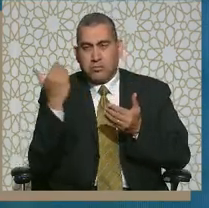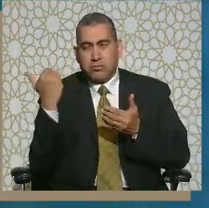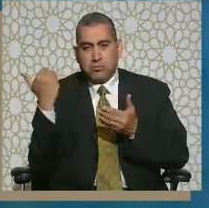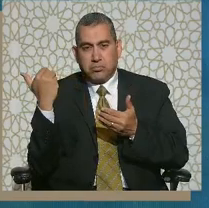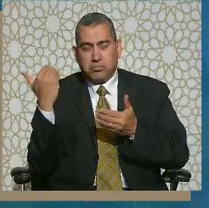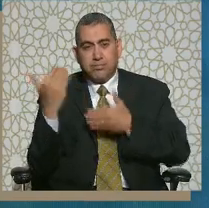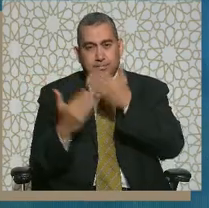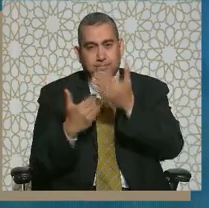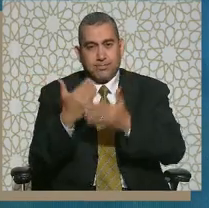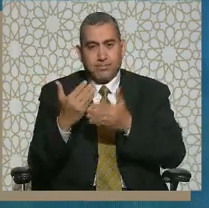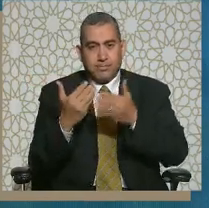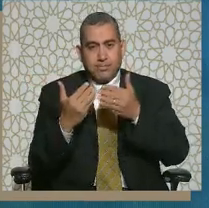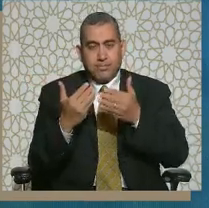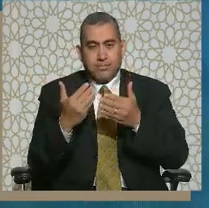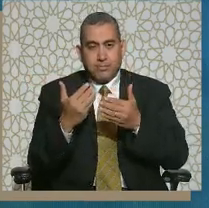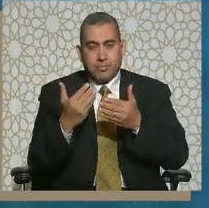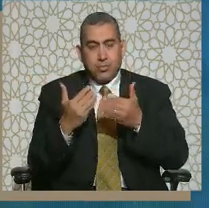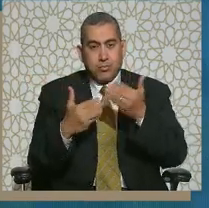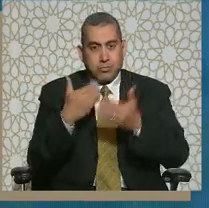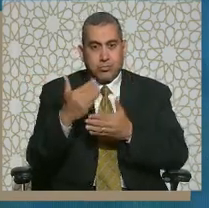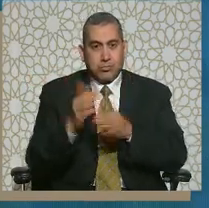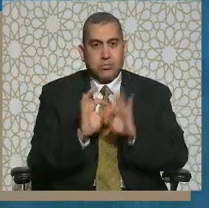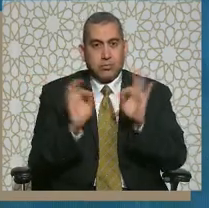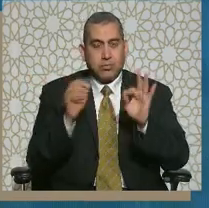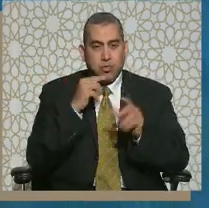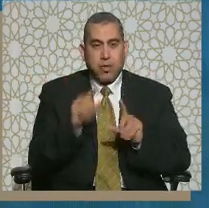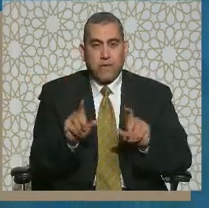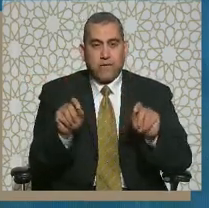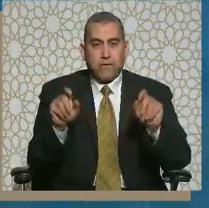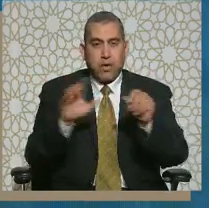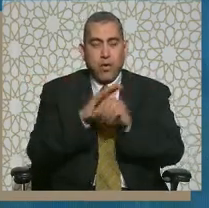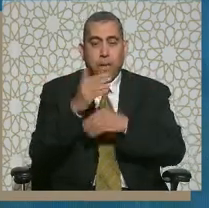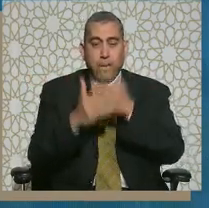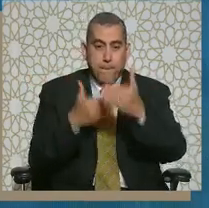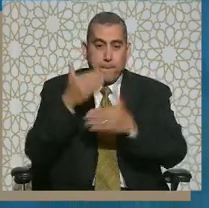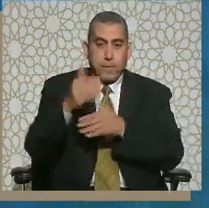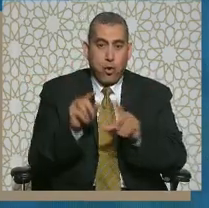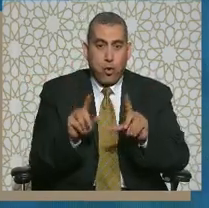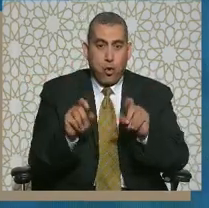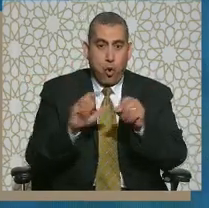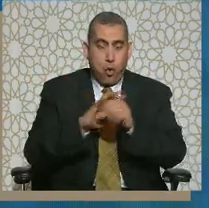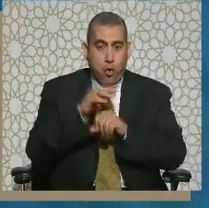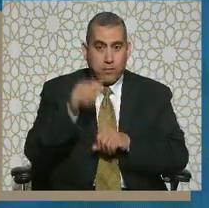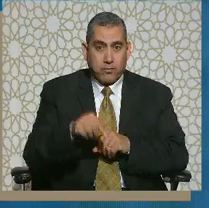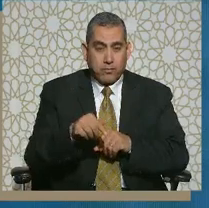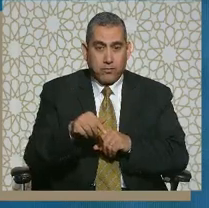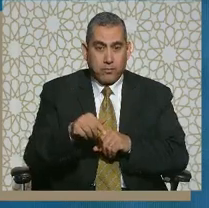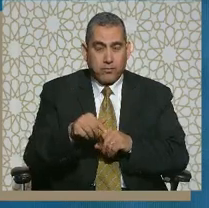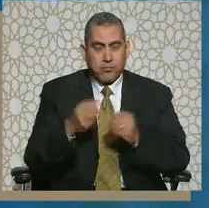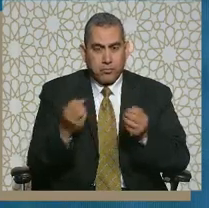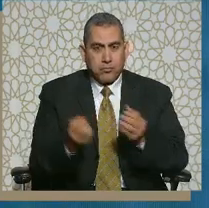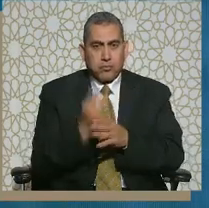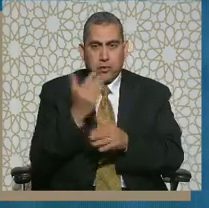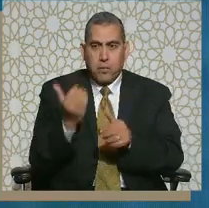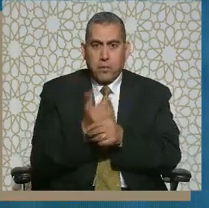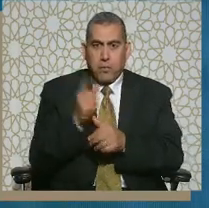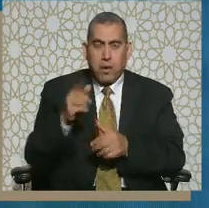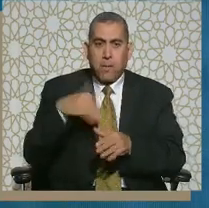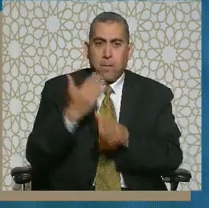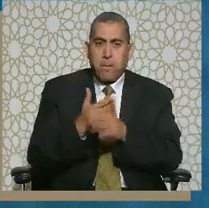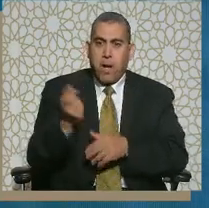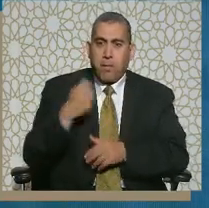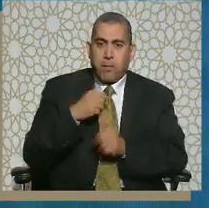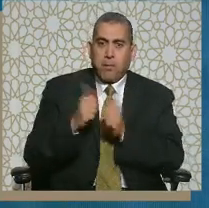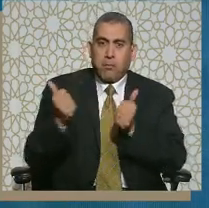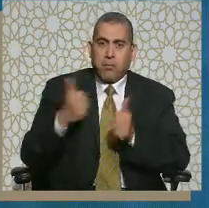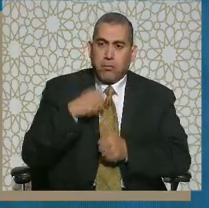لغايه لغايه لغايه لغايه كورونا كده مثلا بعد كورونا ففوجئ الست بتاعتي رفعت عل قضيه خلع